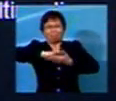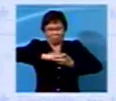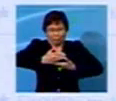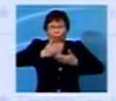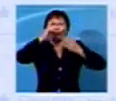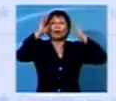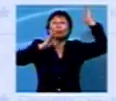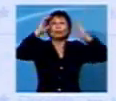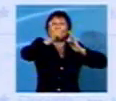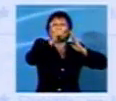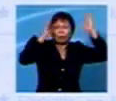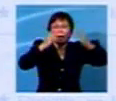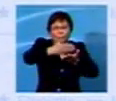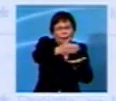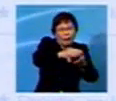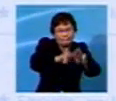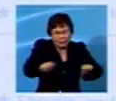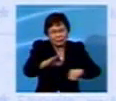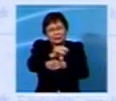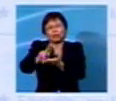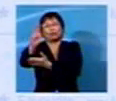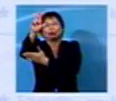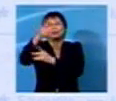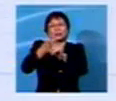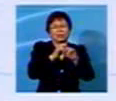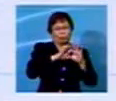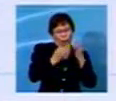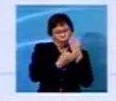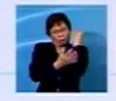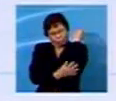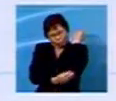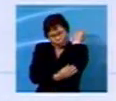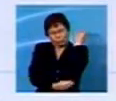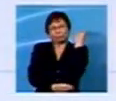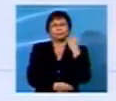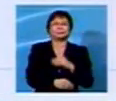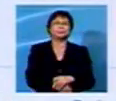Malaysia diagih kepada pelajar sekolah dan Universiti daripada keluarga kurang